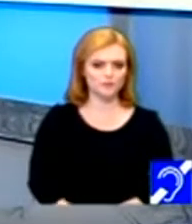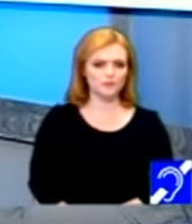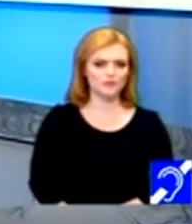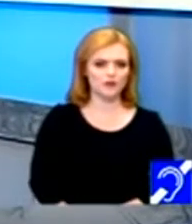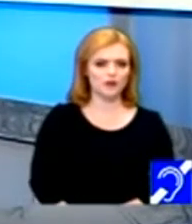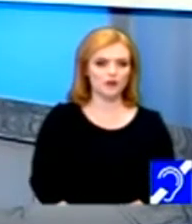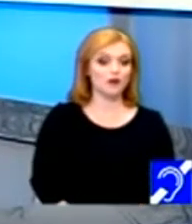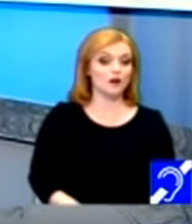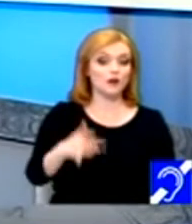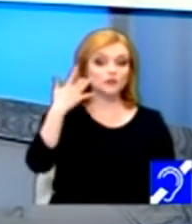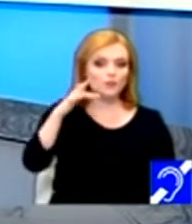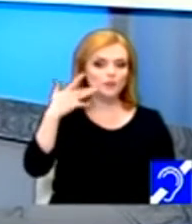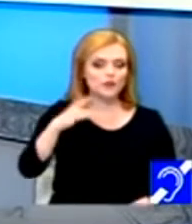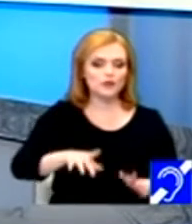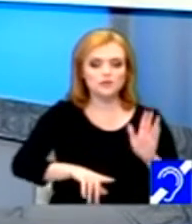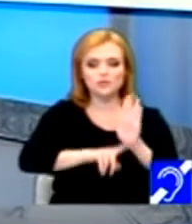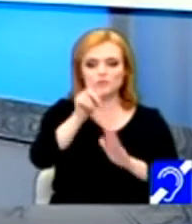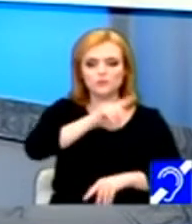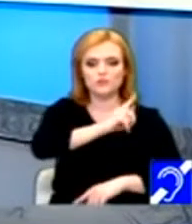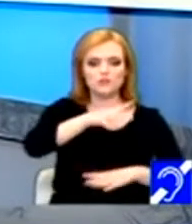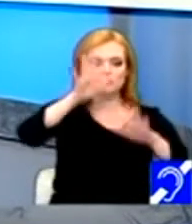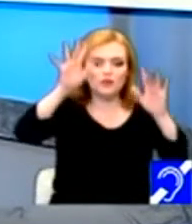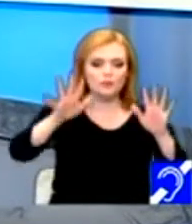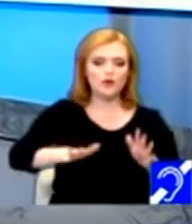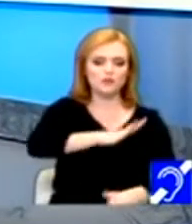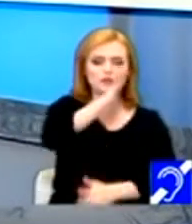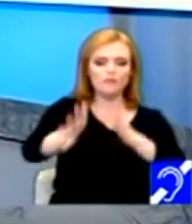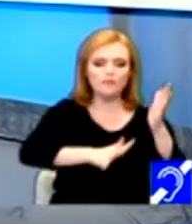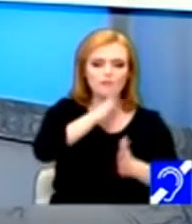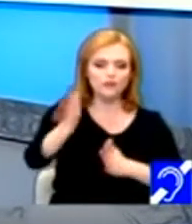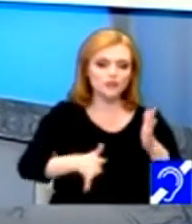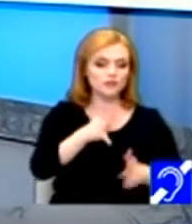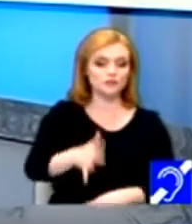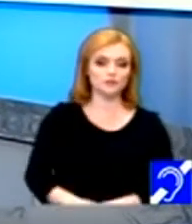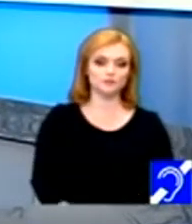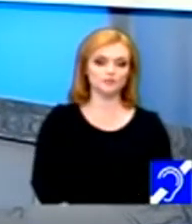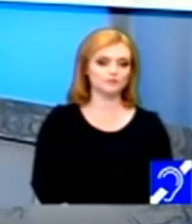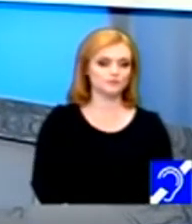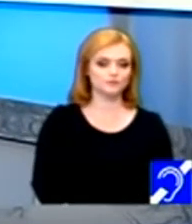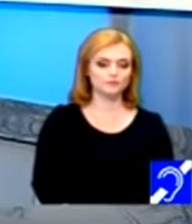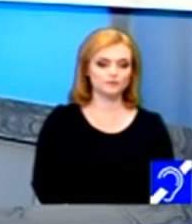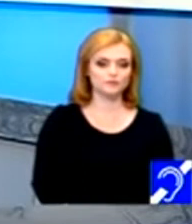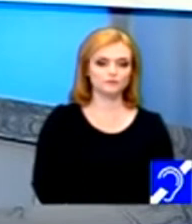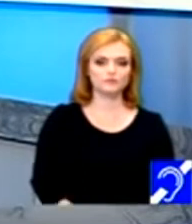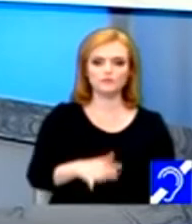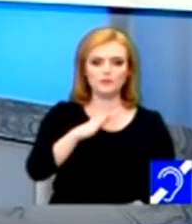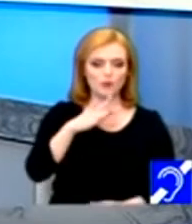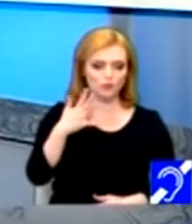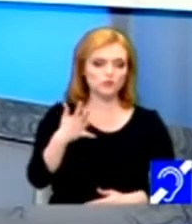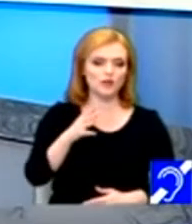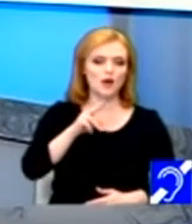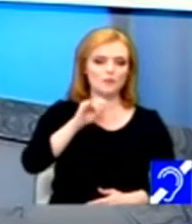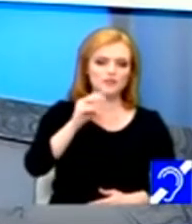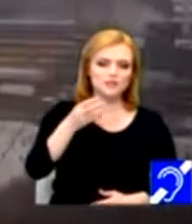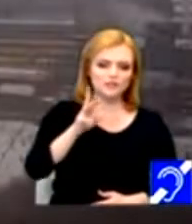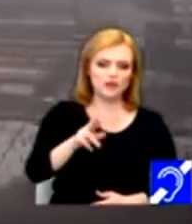Iar în afacerea vagii în Statele Unite, puternice furtuni de zăpadă au devastat statele Connecticut, New Jersey, Pennsylvania și Iowa.